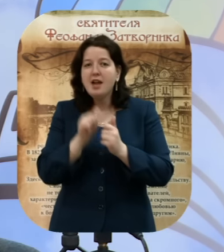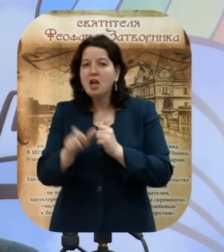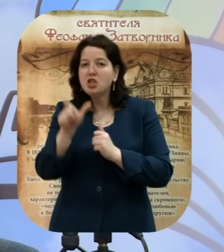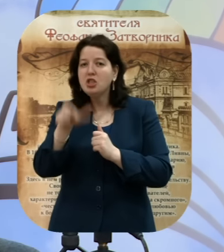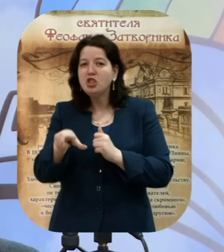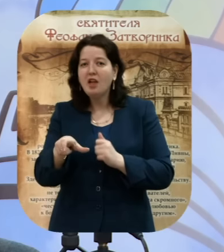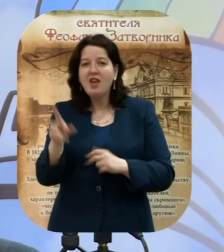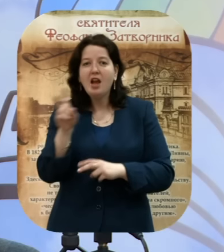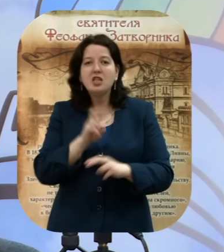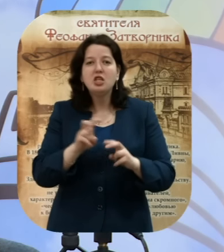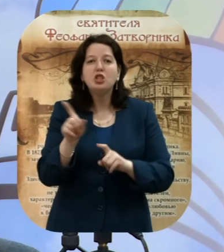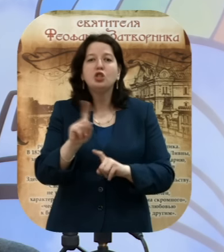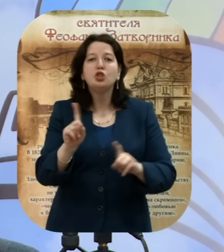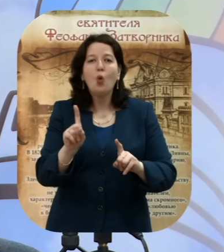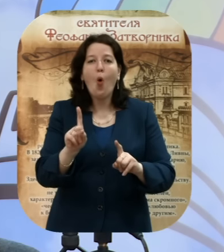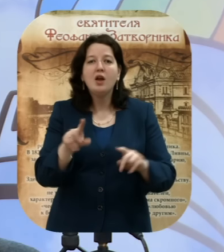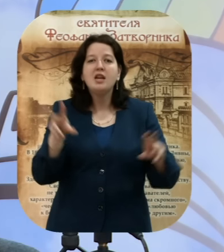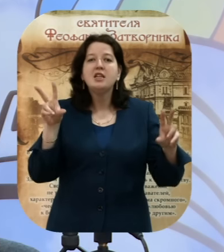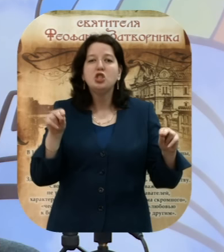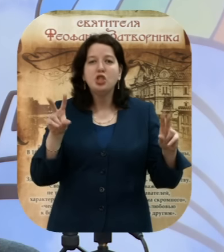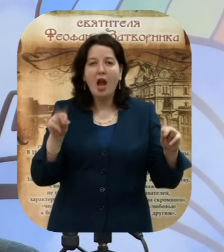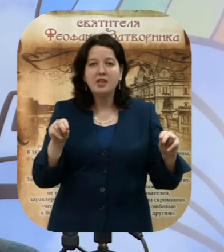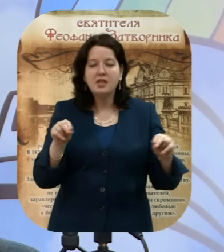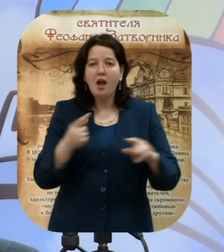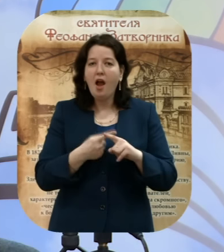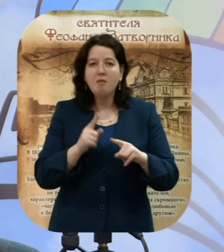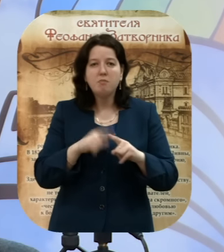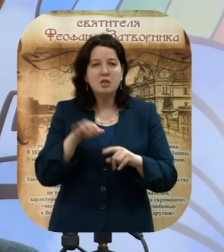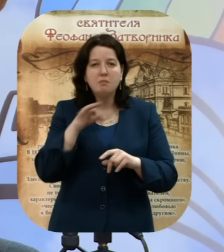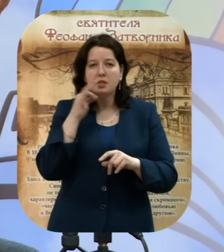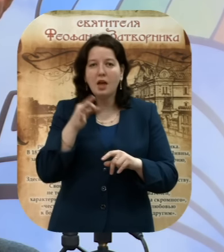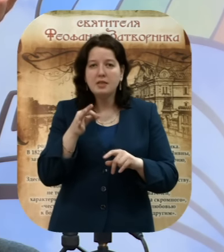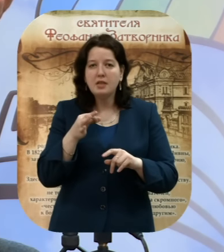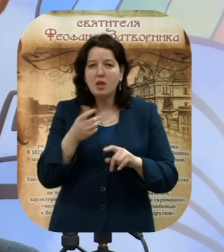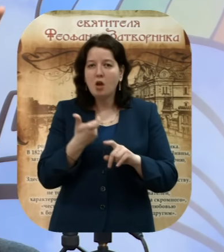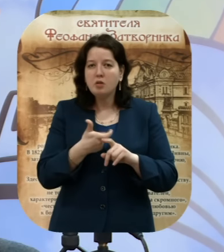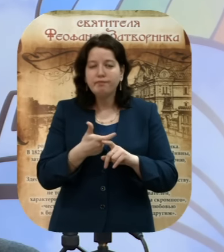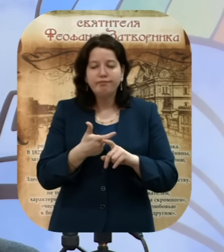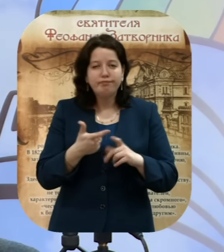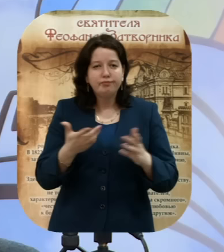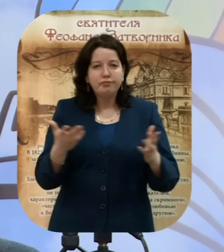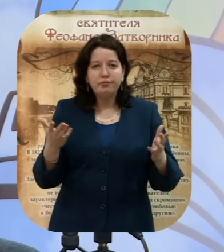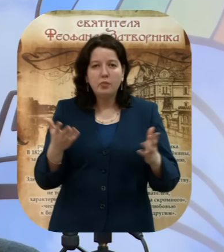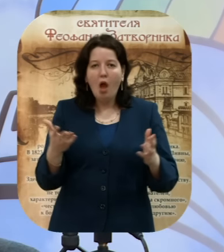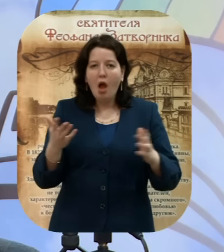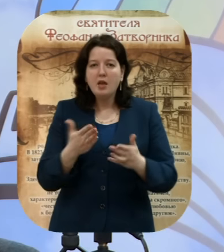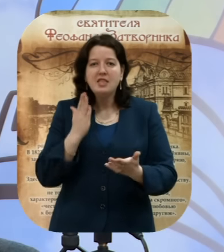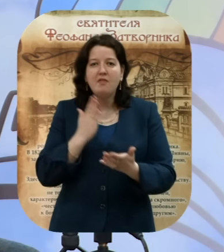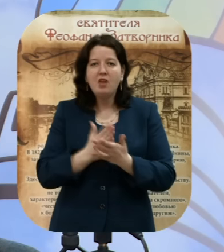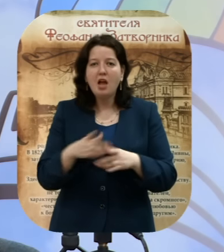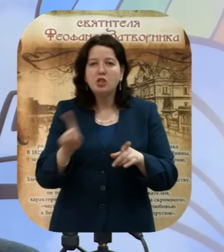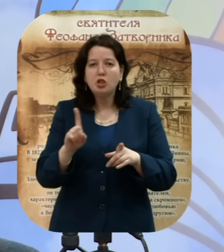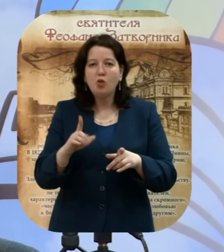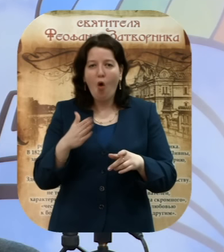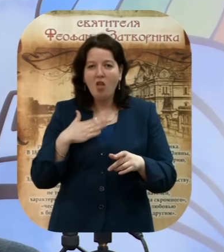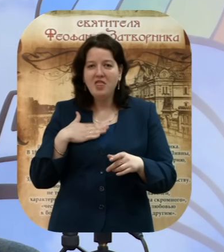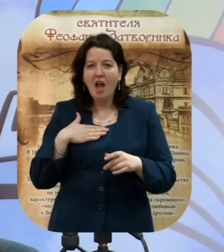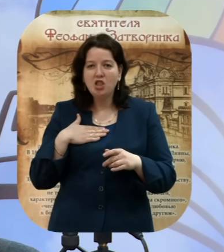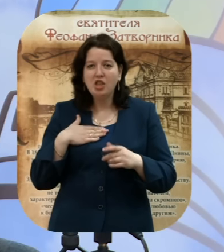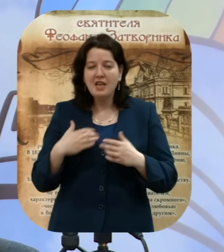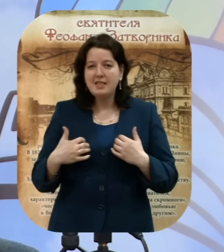Ну я говорю, ну счастье, это даже уж и сказать-то громко, является, что наши страсти,